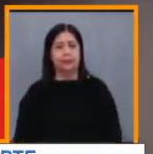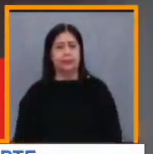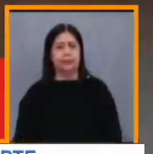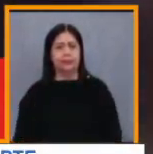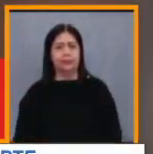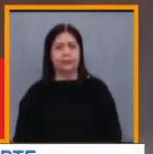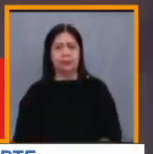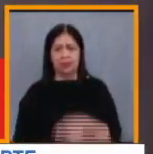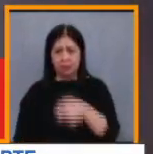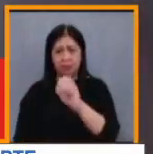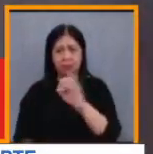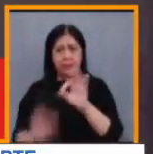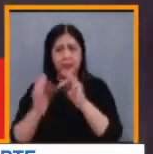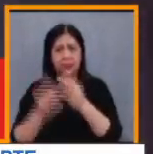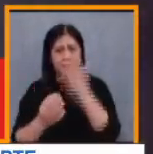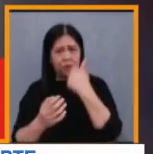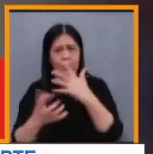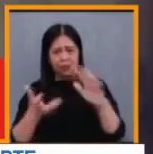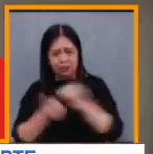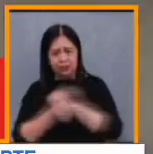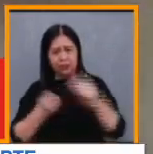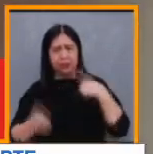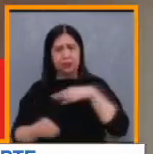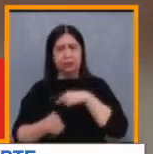Ba't hinina mo naman yung buhay ng pamangking ka?